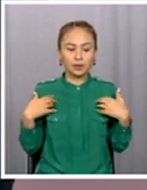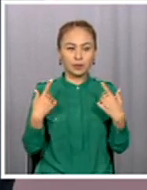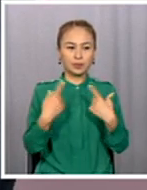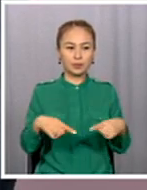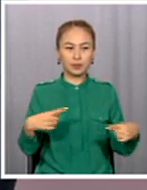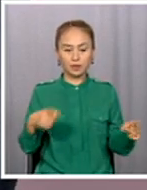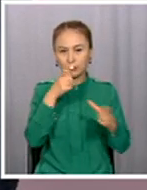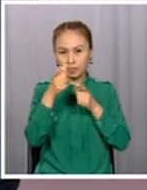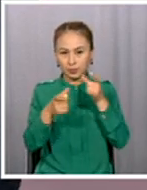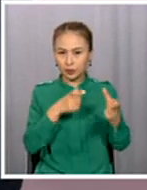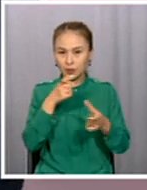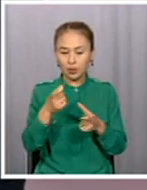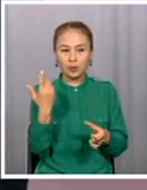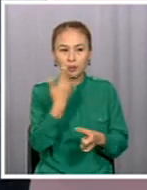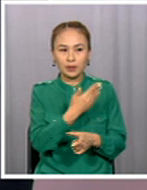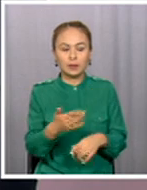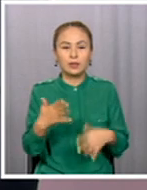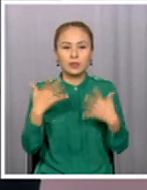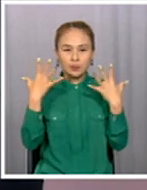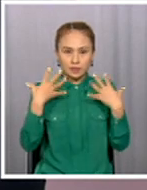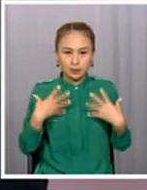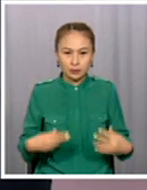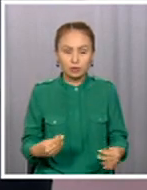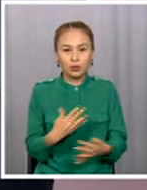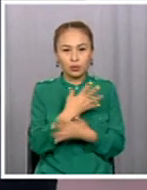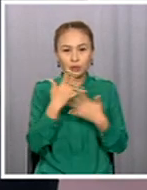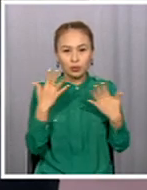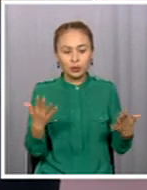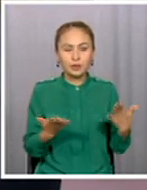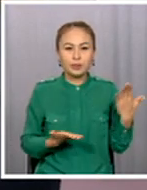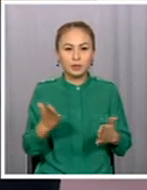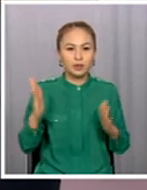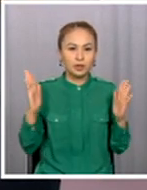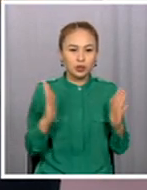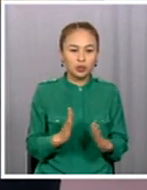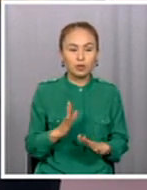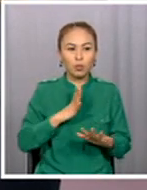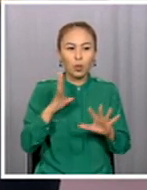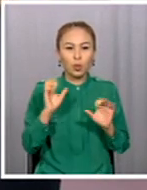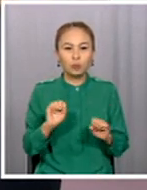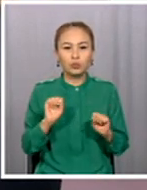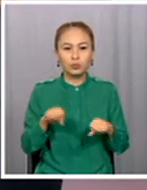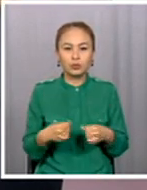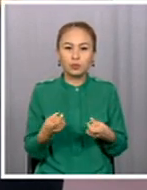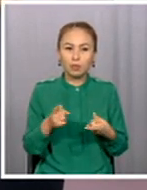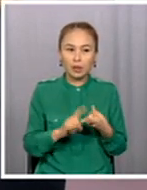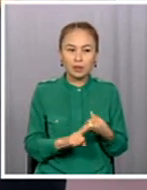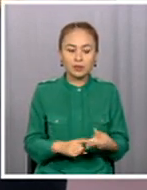шығаруы олардың денесінің үлкен немесе кіші болуына байланысты ма?